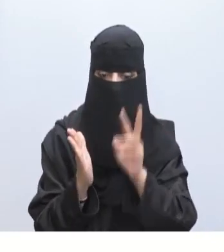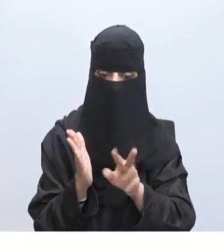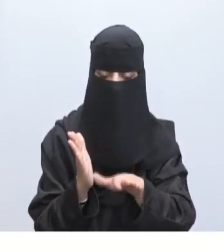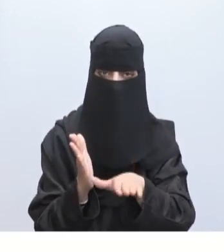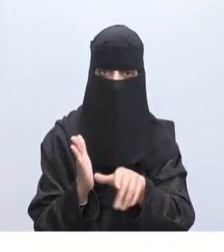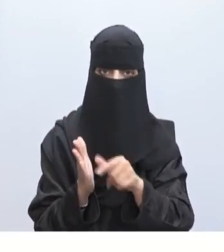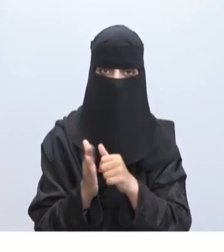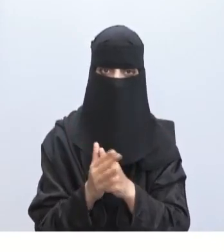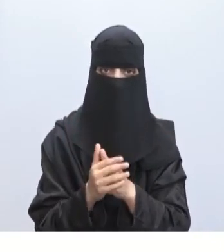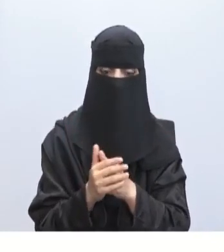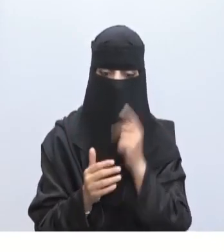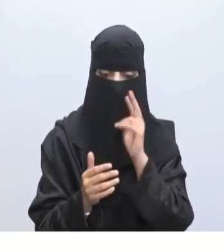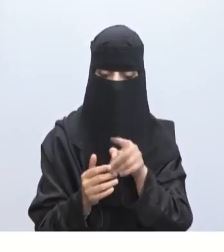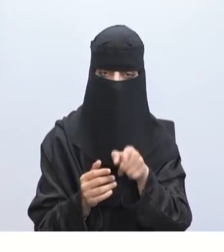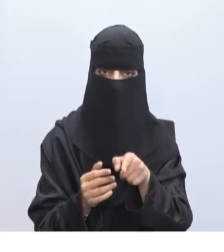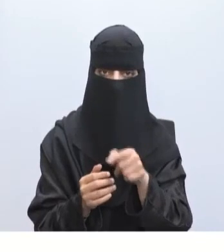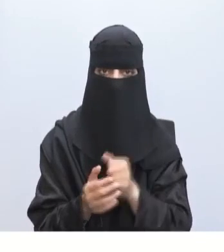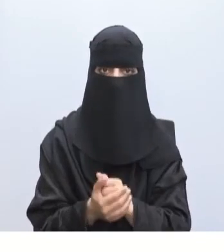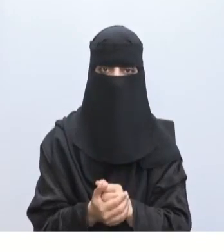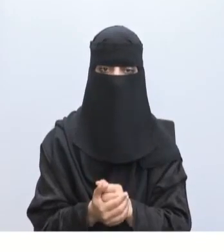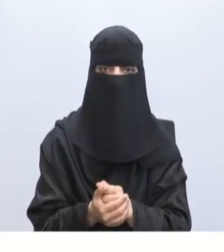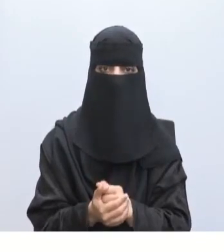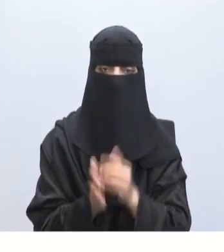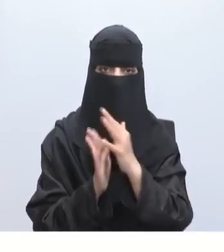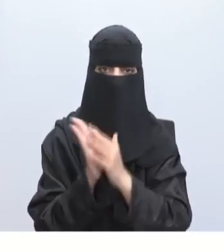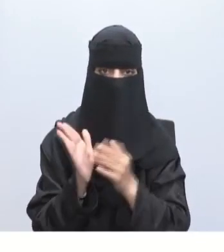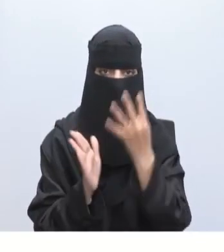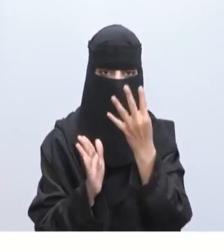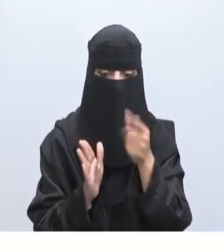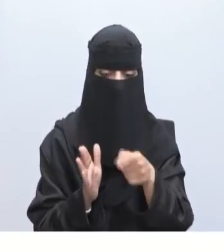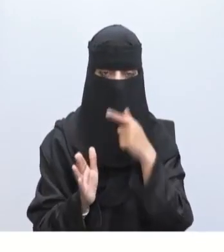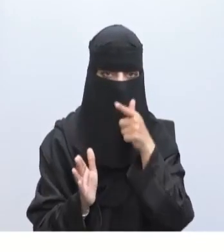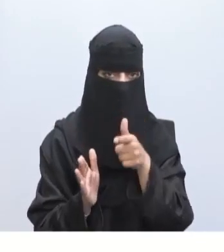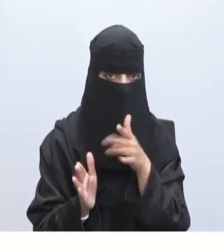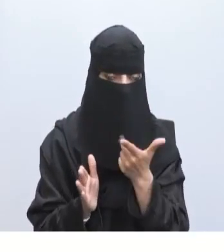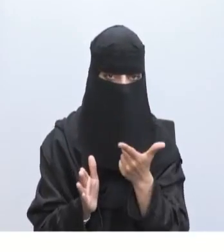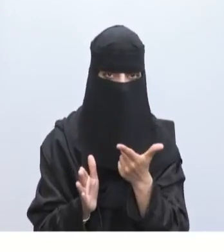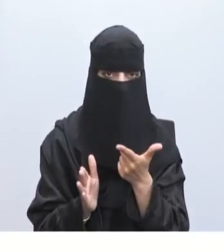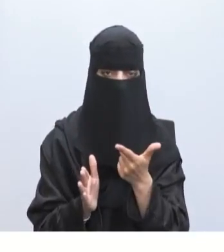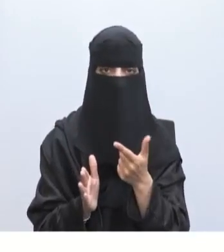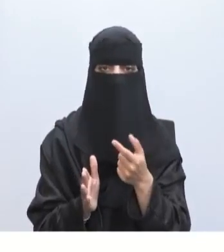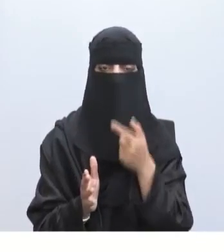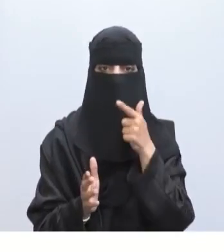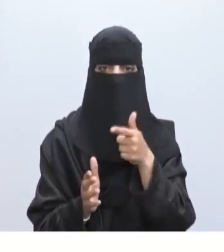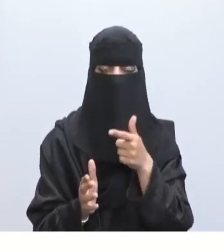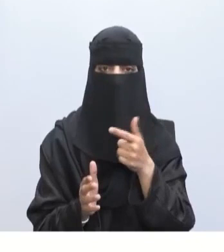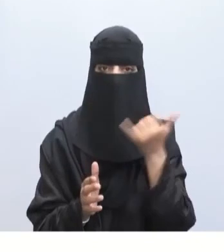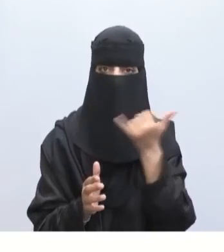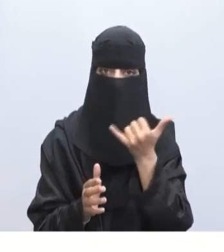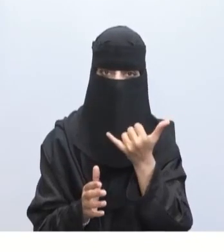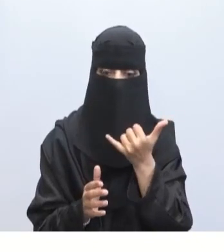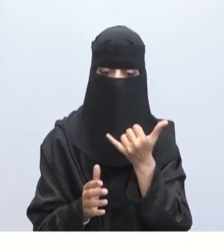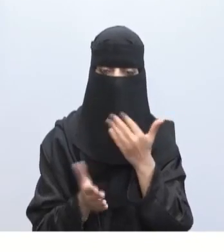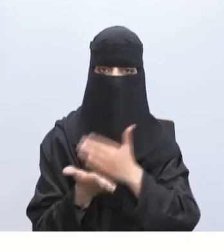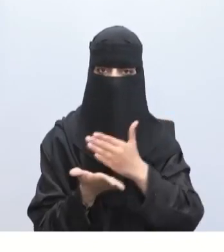الابيات التي تشاهدون امامكم ابيات اربعه يذكر فيها ما يذكر من الظروف